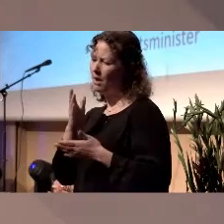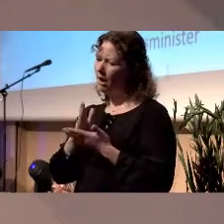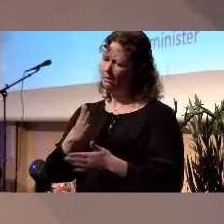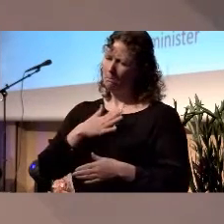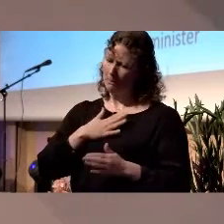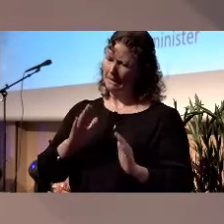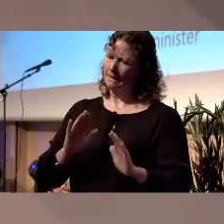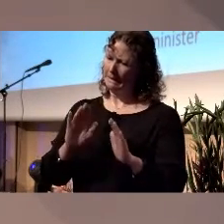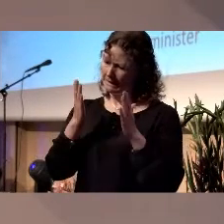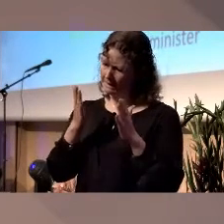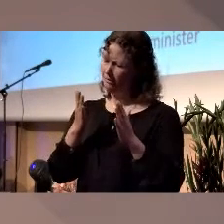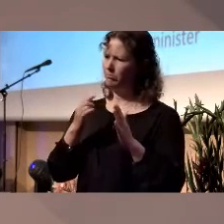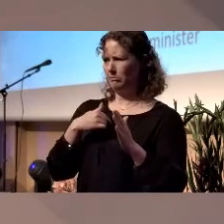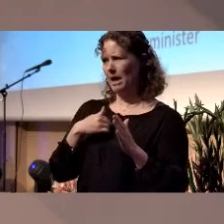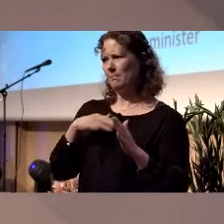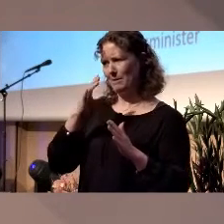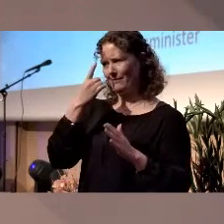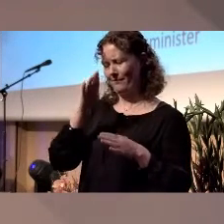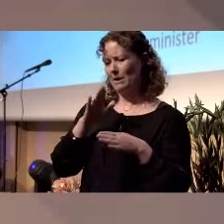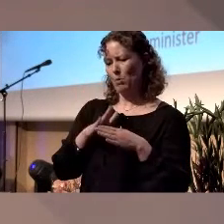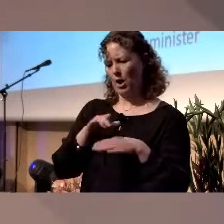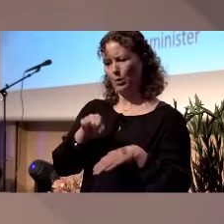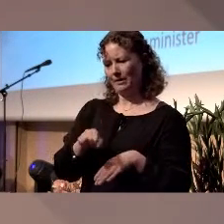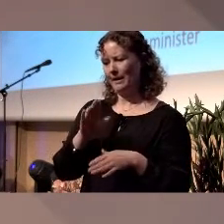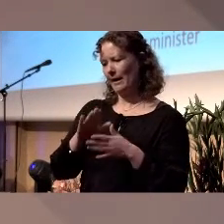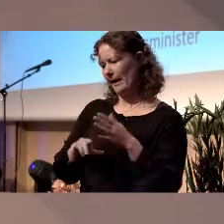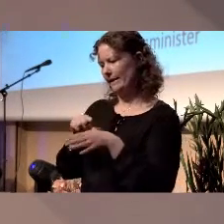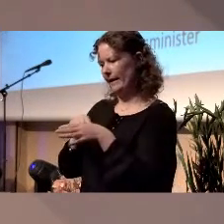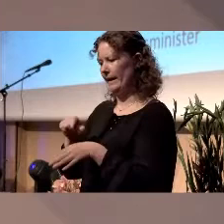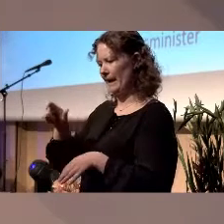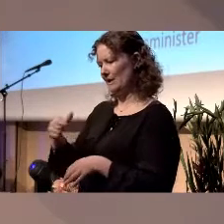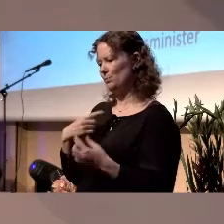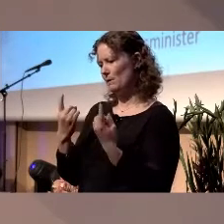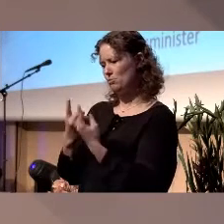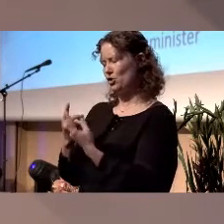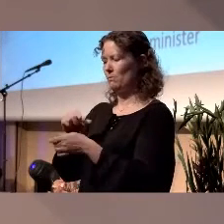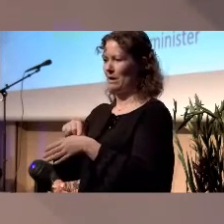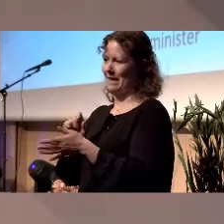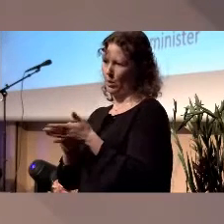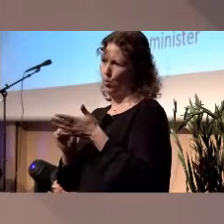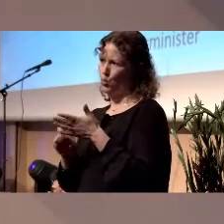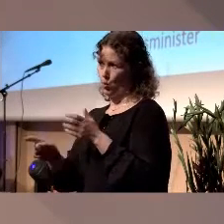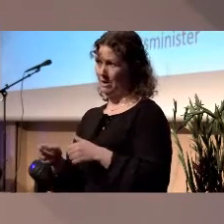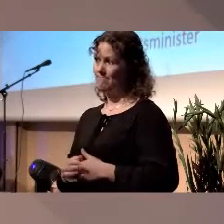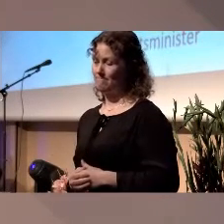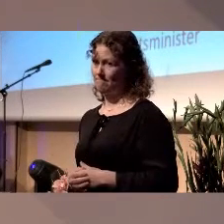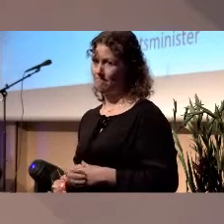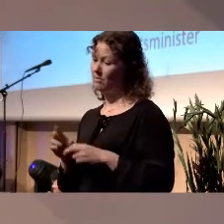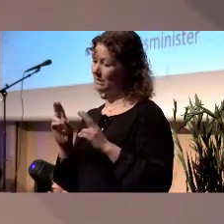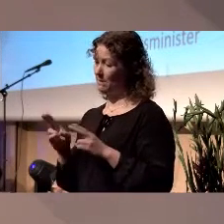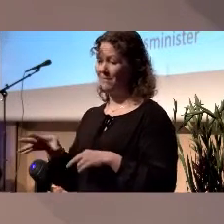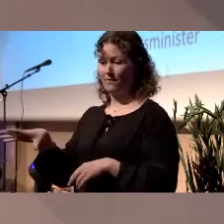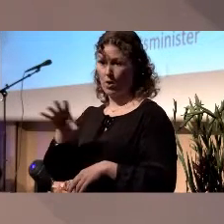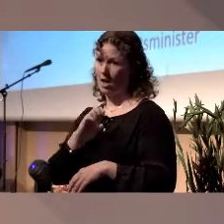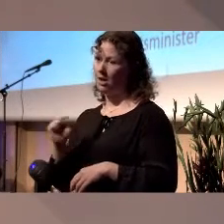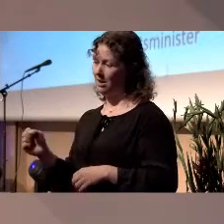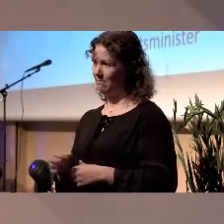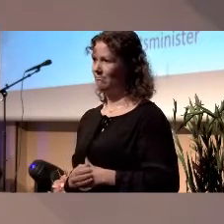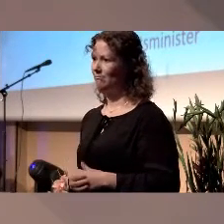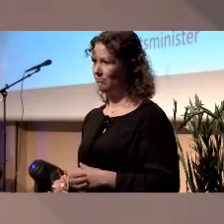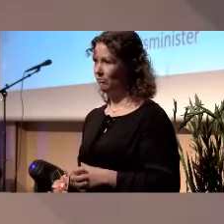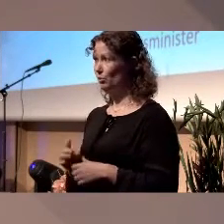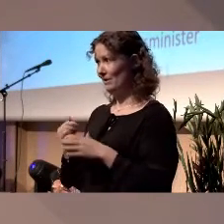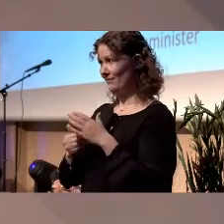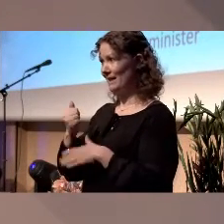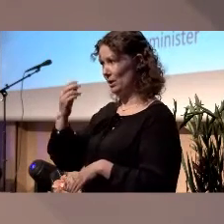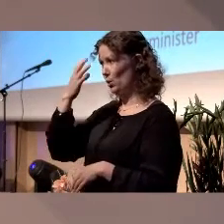er jeg egentlig litt bedre på enn den legen jeg måtte møte på legekontoret. Sånn gjelder det for alle. Det er viktig å